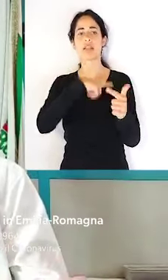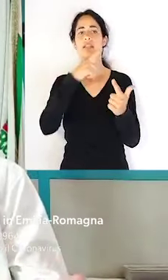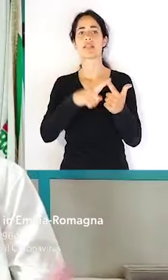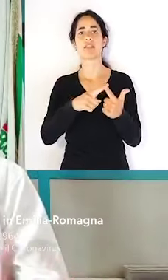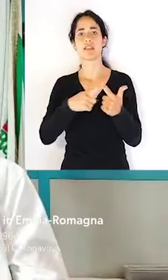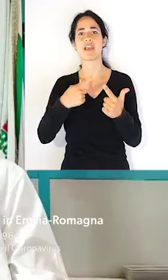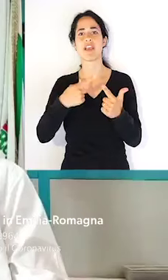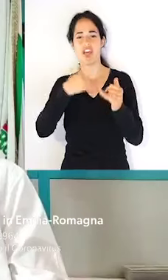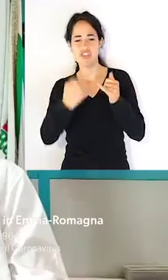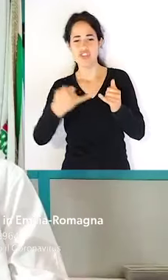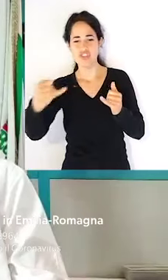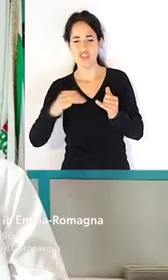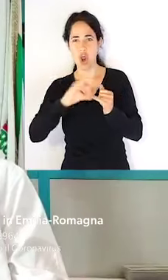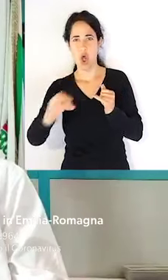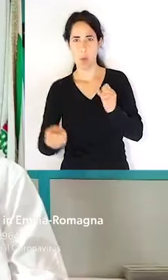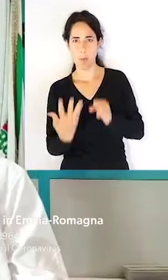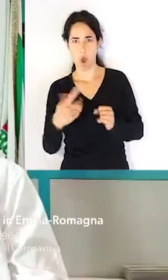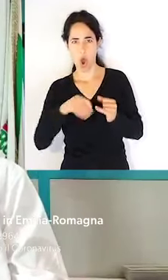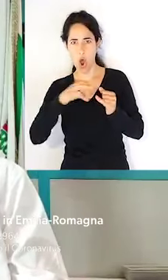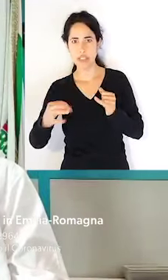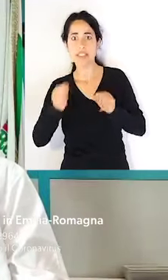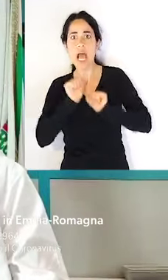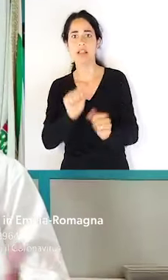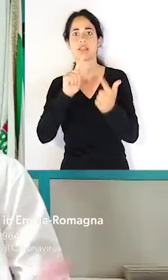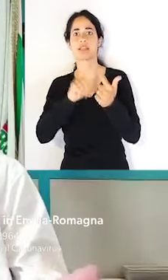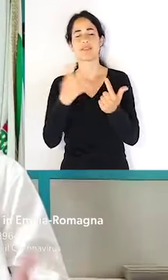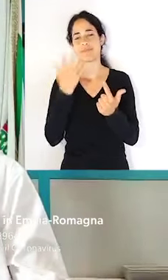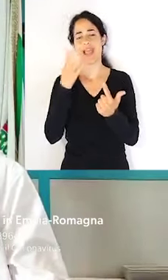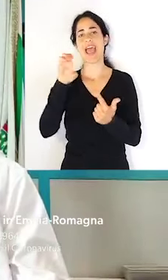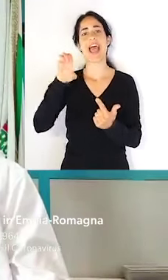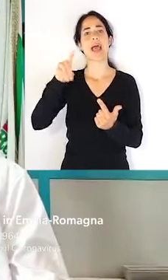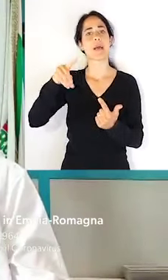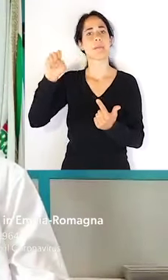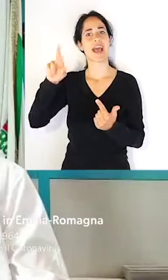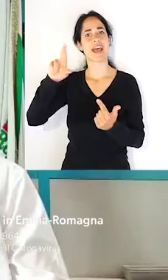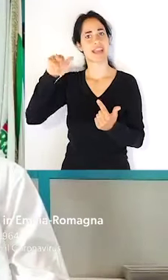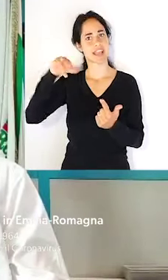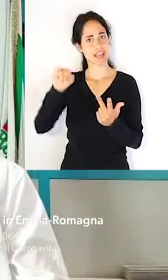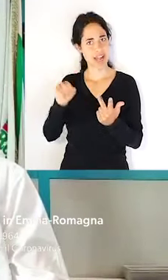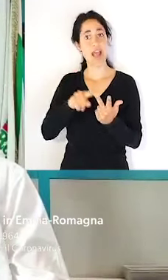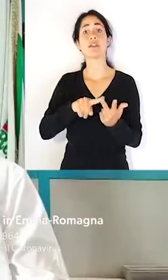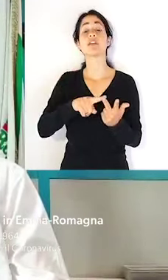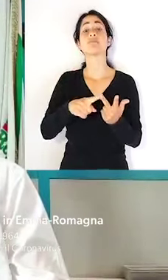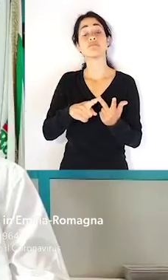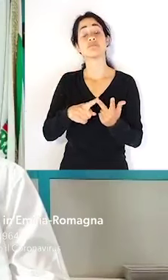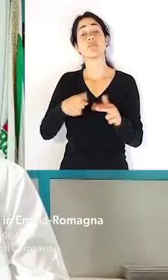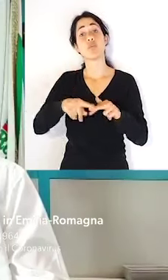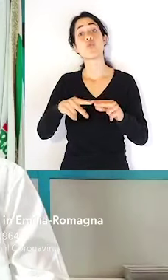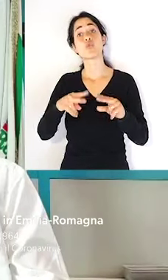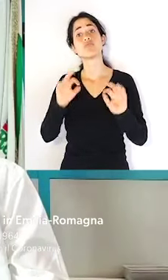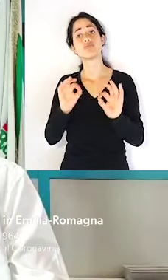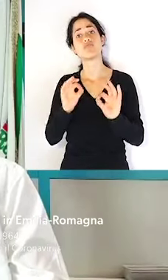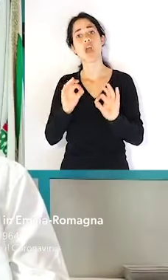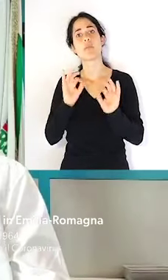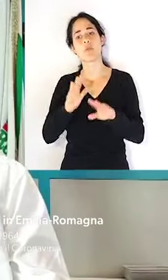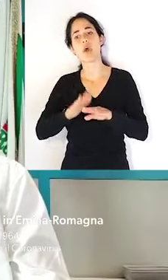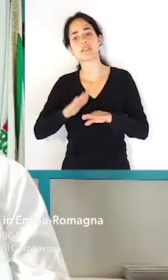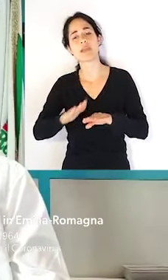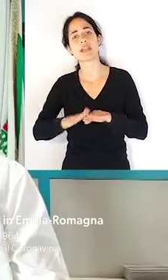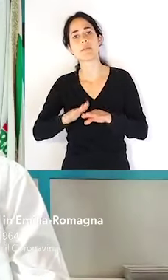dagli antitrombotici come l'eparina, e poi anche ovviamente nella sperimentazione del plasma